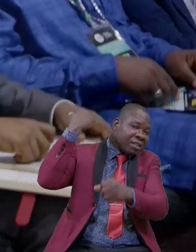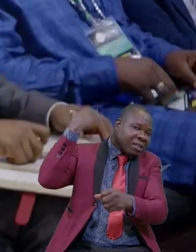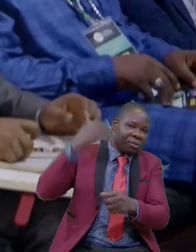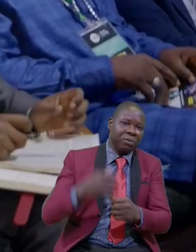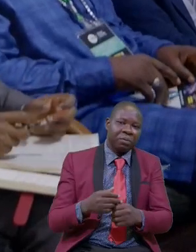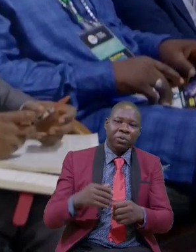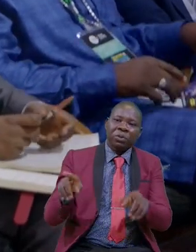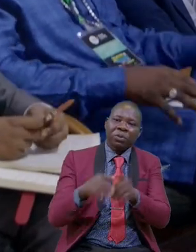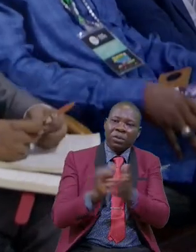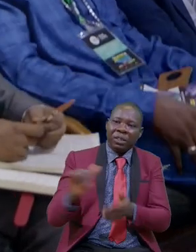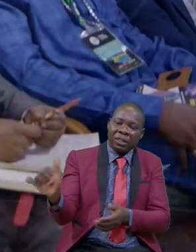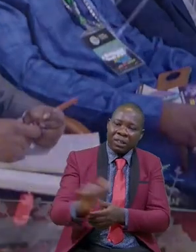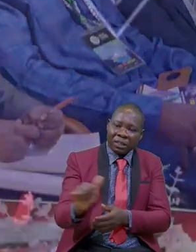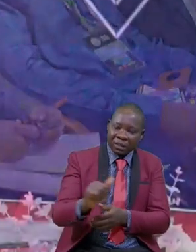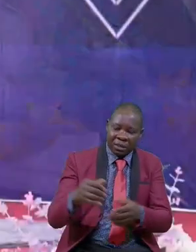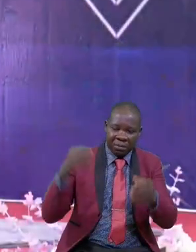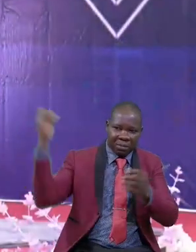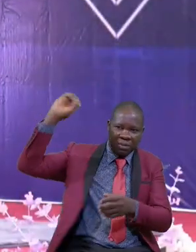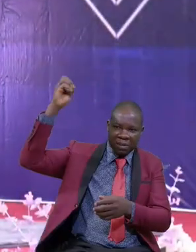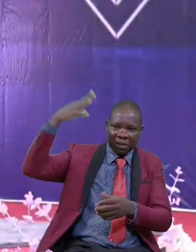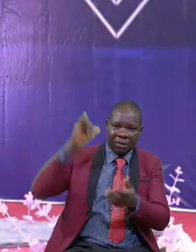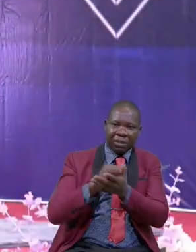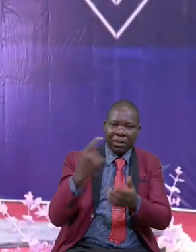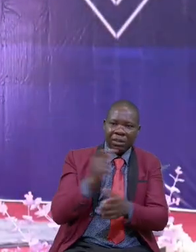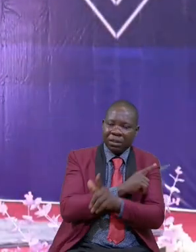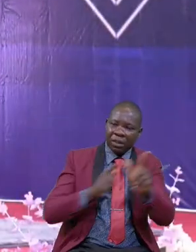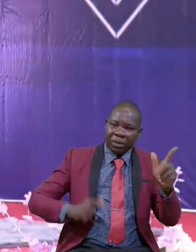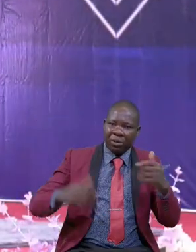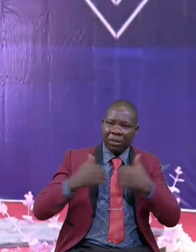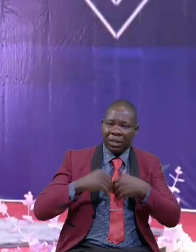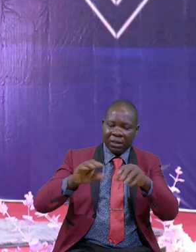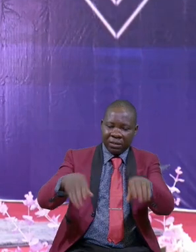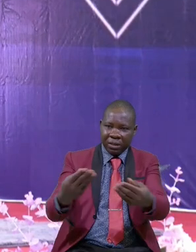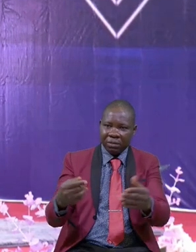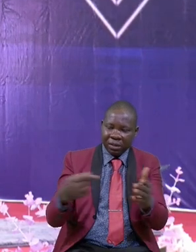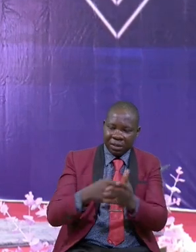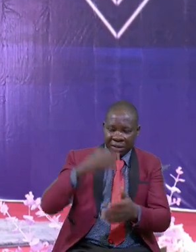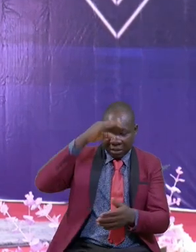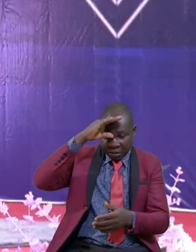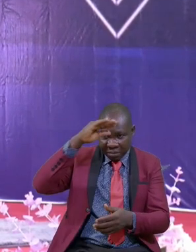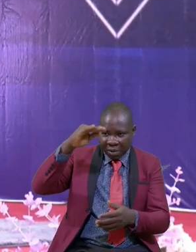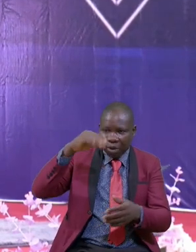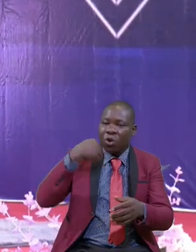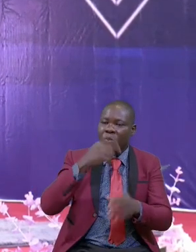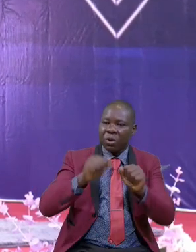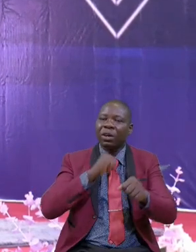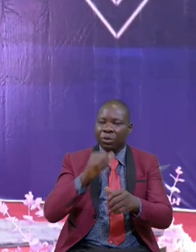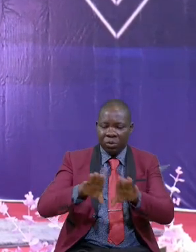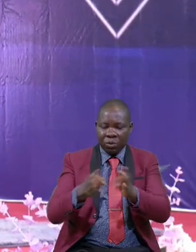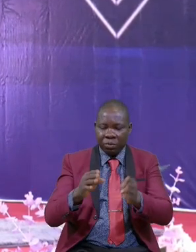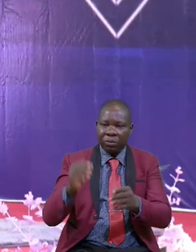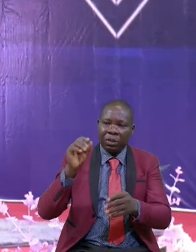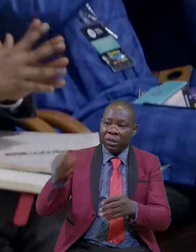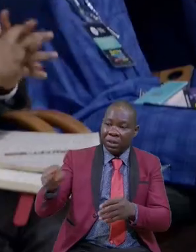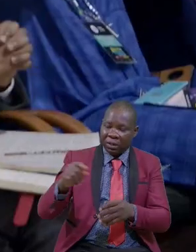même grâce the Lord has que given Dieu a donné à cet homme qui ne pourrait pas ouvrir sa bouche avant,